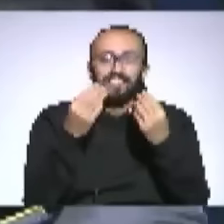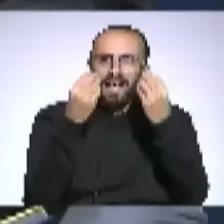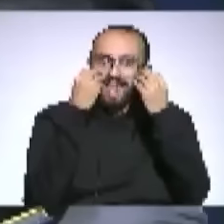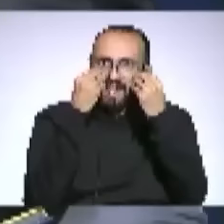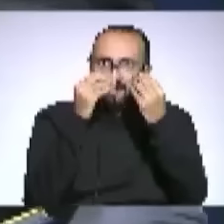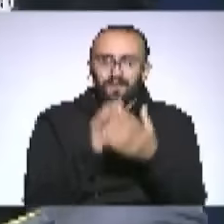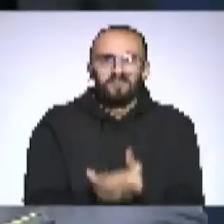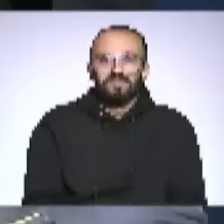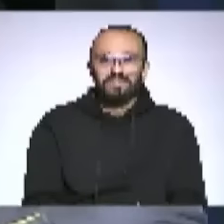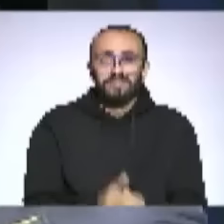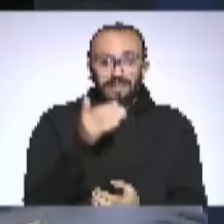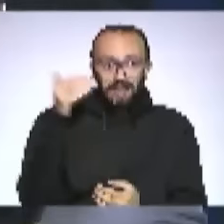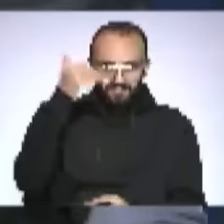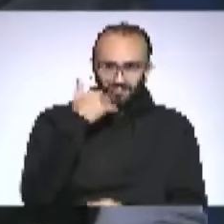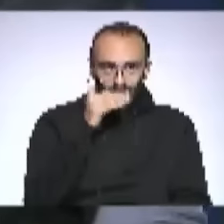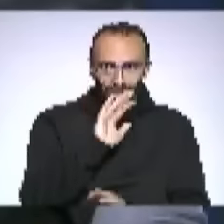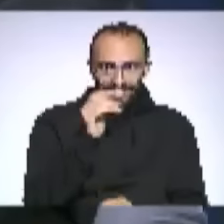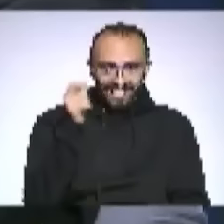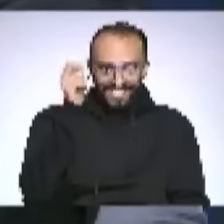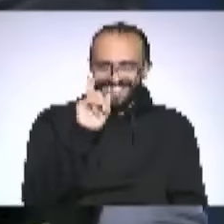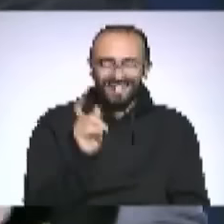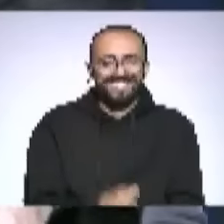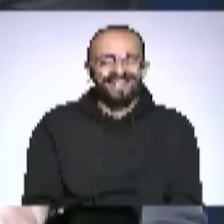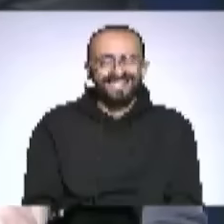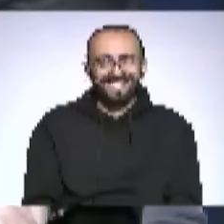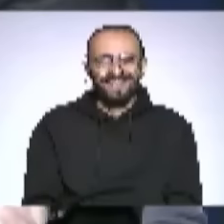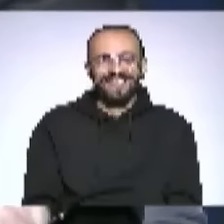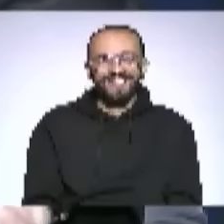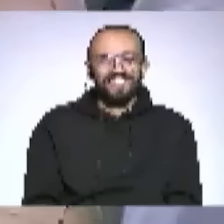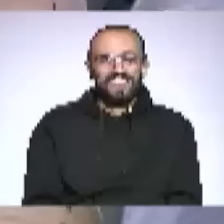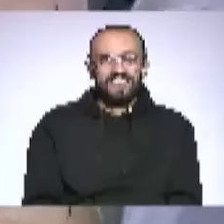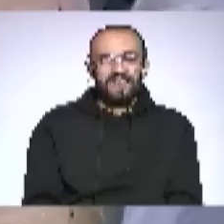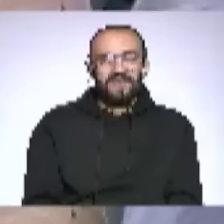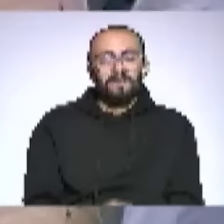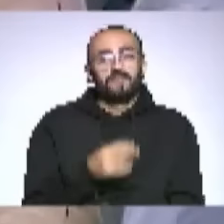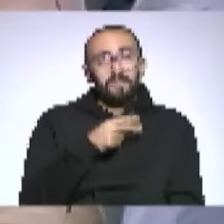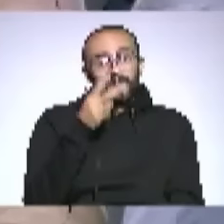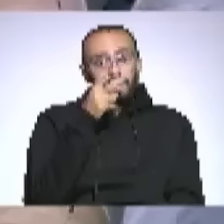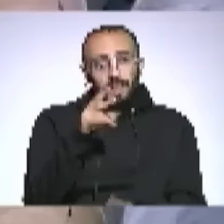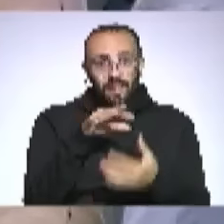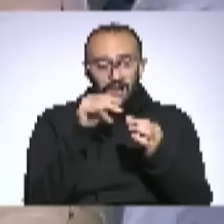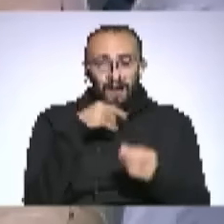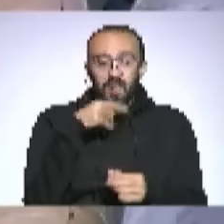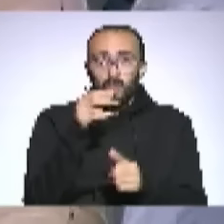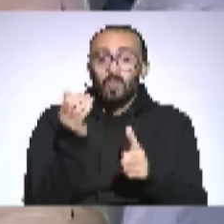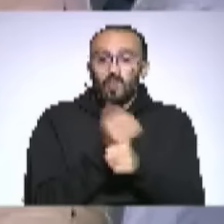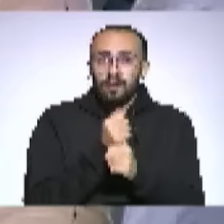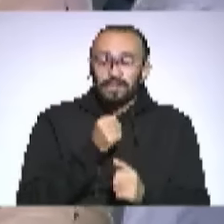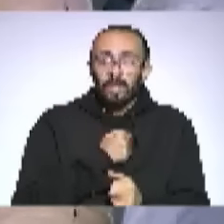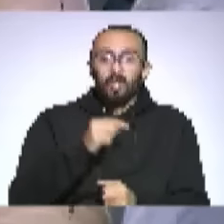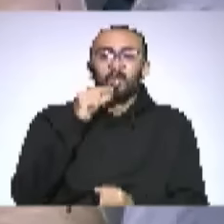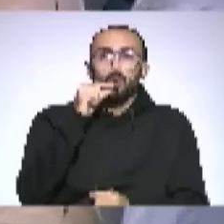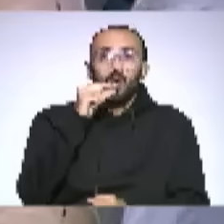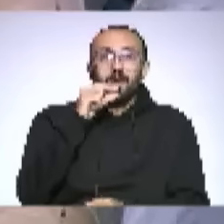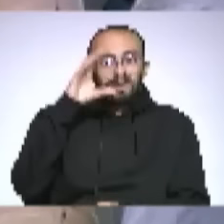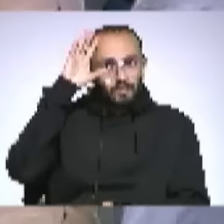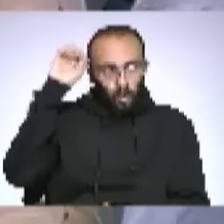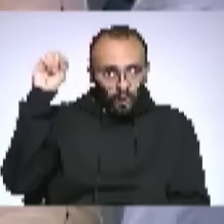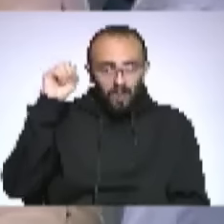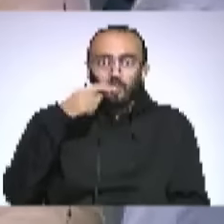بس كده متشال الح ما فيش حاجه اعلى شويه كنت حابه من خلال البرنامج اقول لجوزي الدكتور بشوي كل سنه